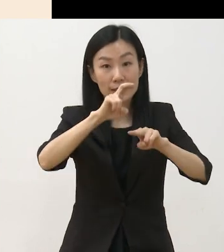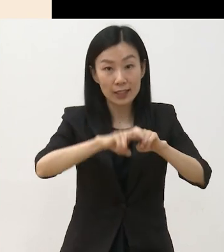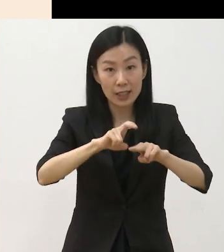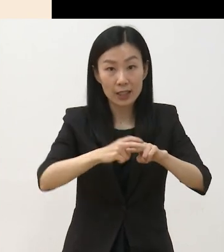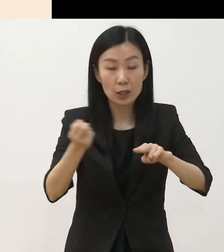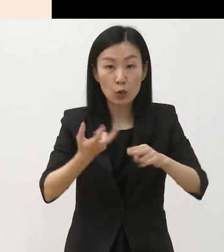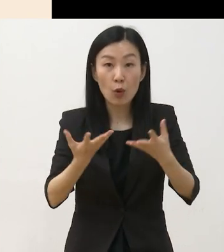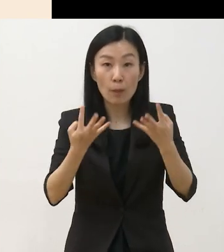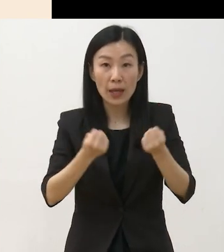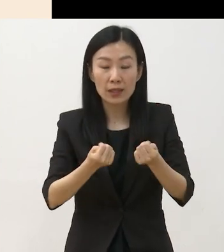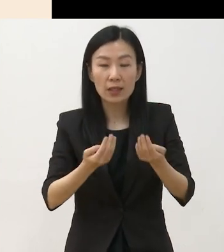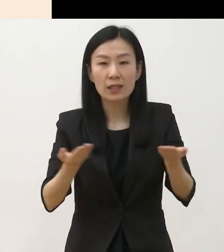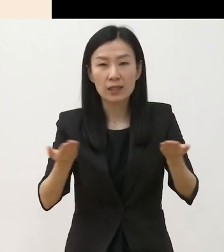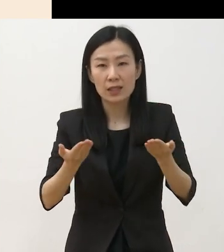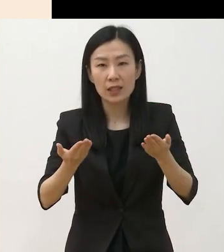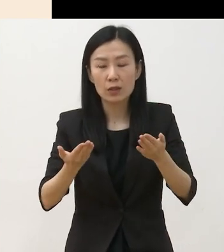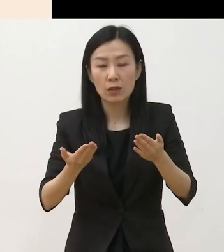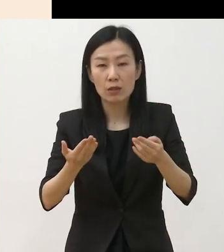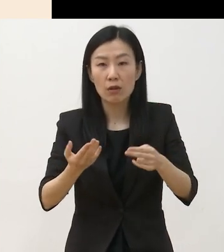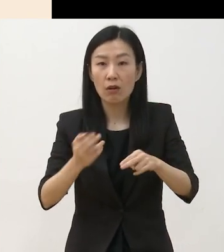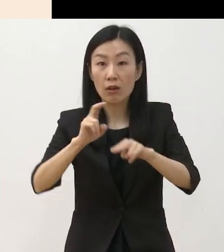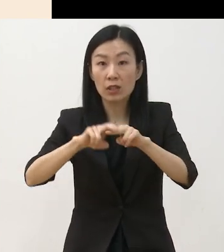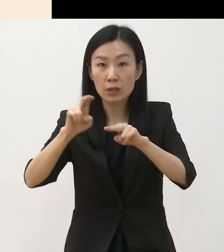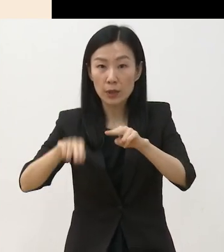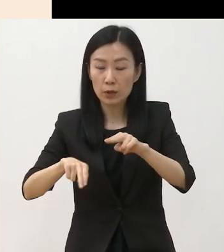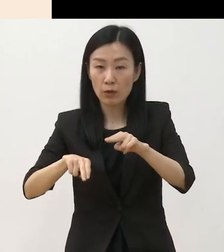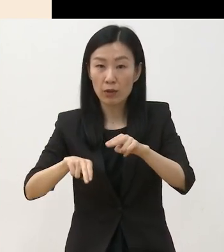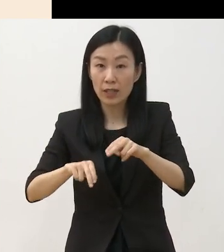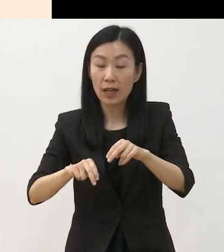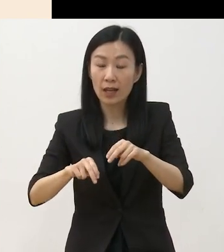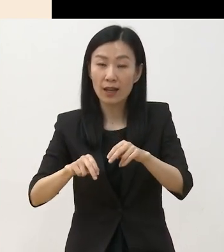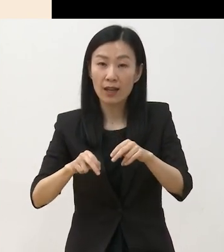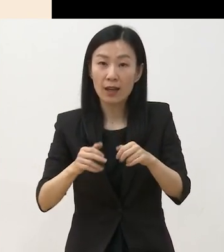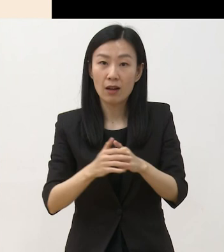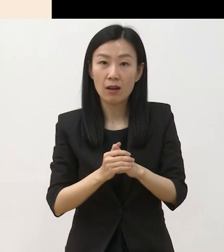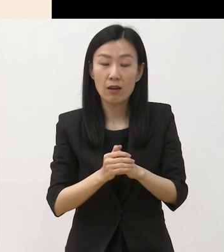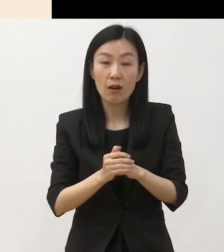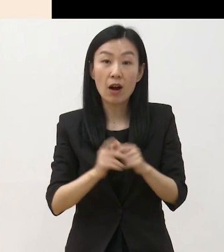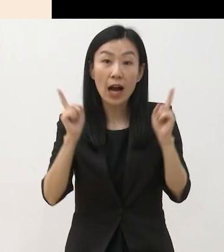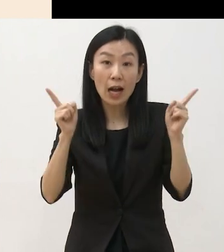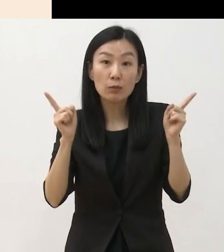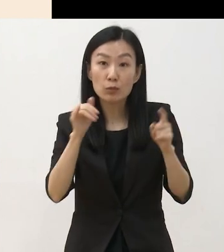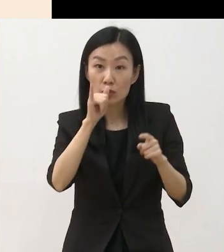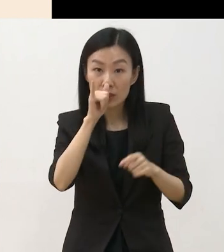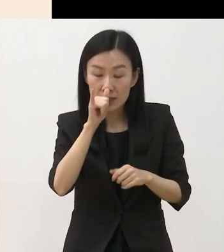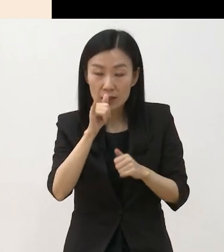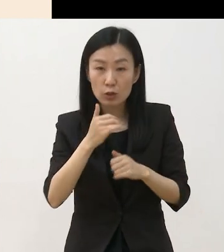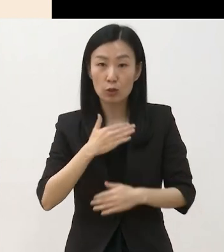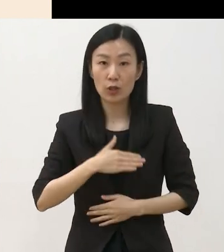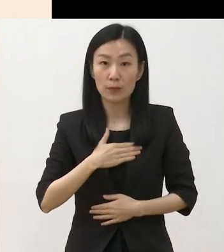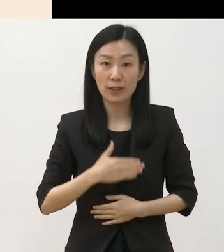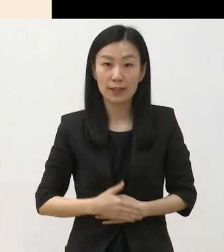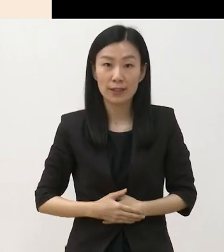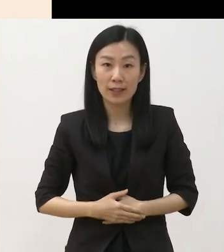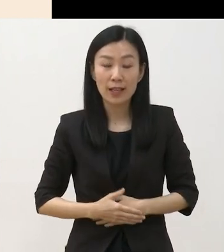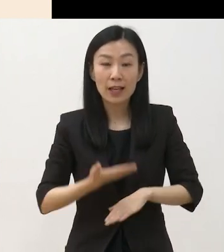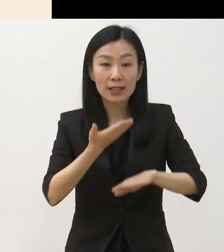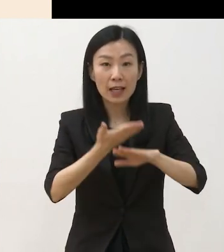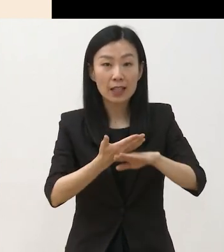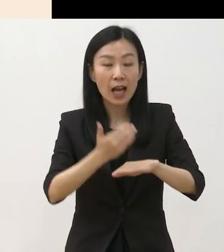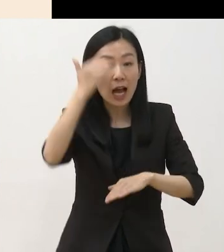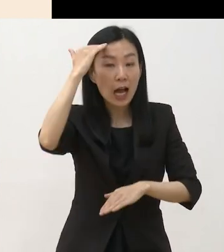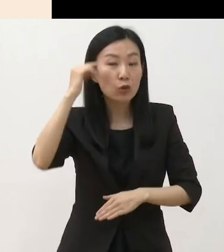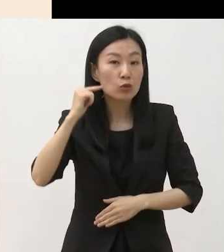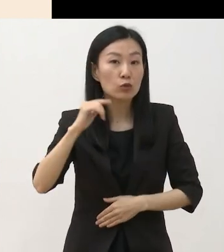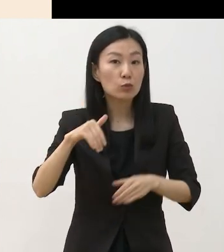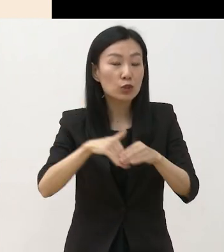일자리라던가 또 많은 직장을 잃고 계신 분들이 있는 것으로 저희는 알고 있습니다. 나름 그 한국문화예술위원회가